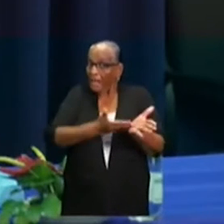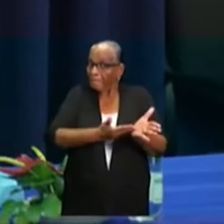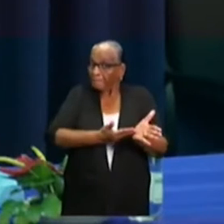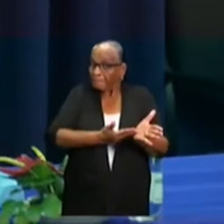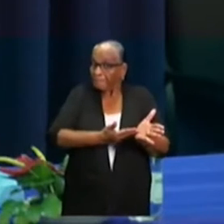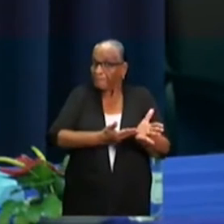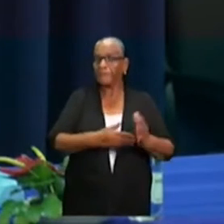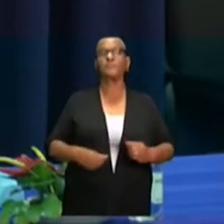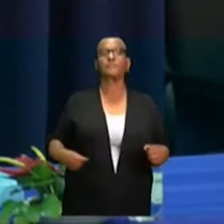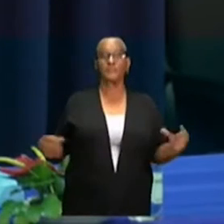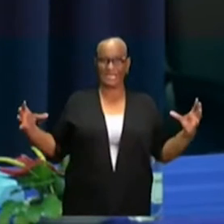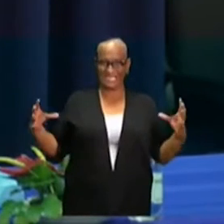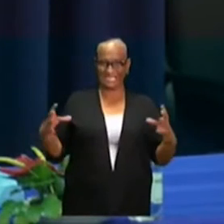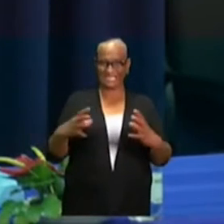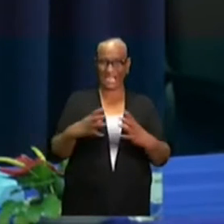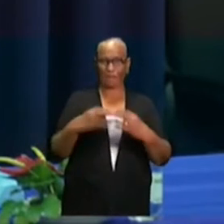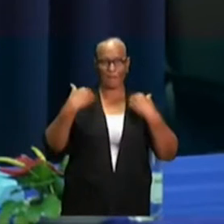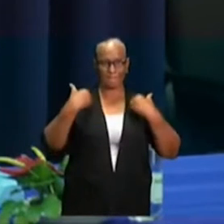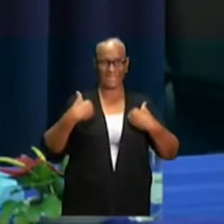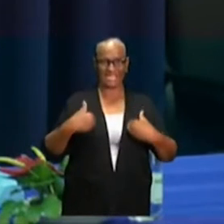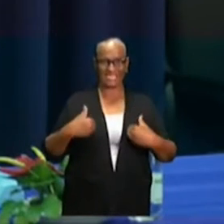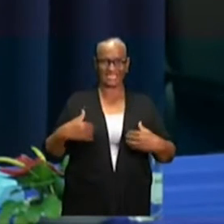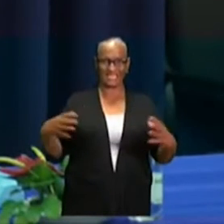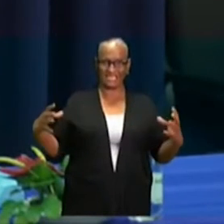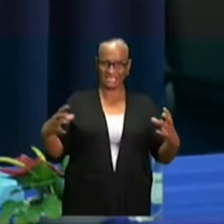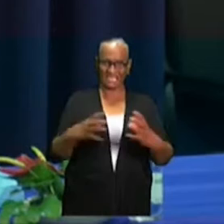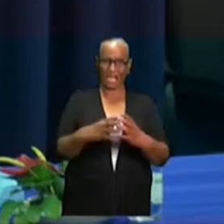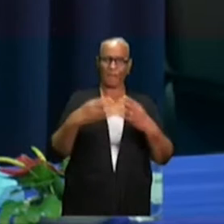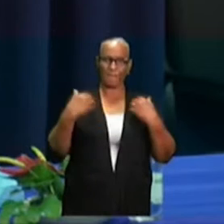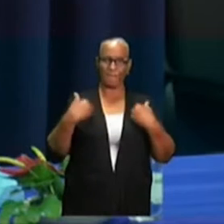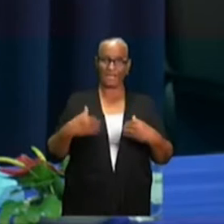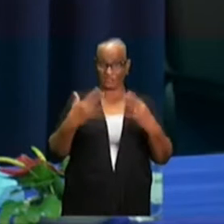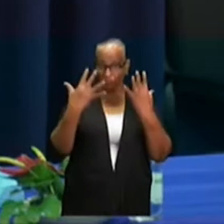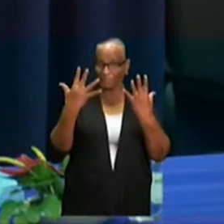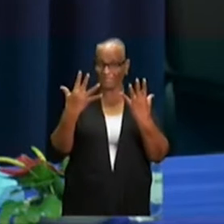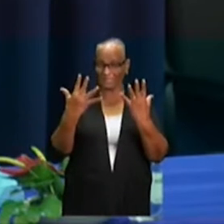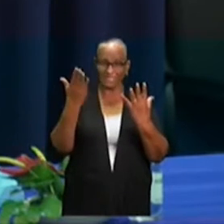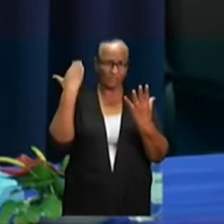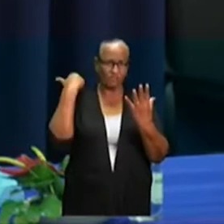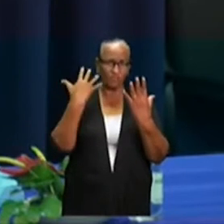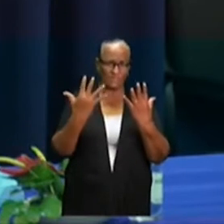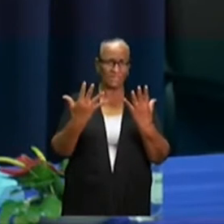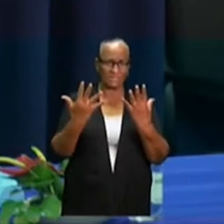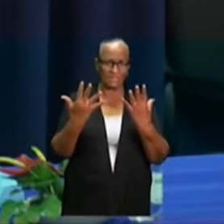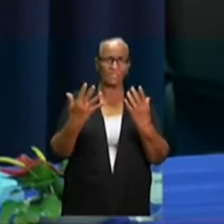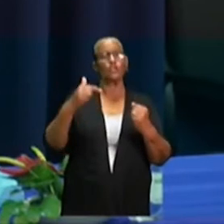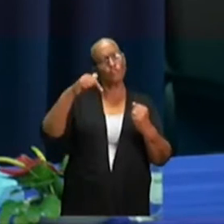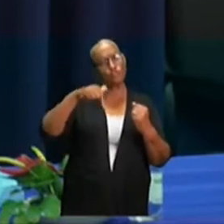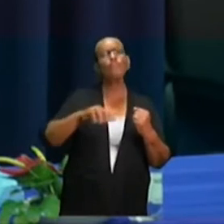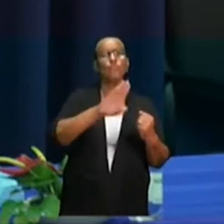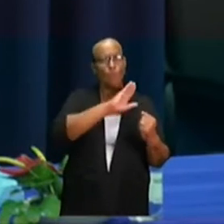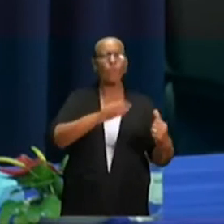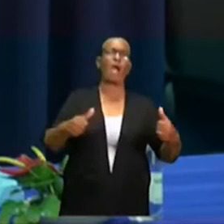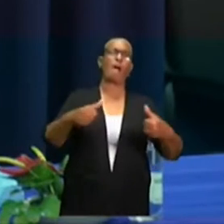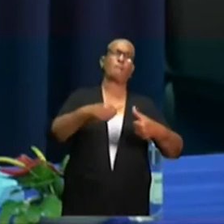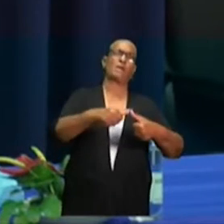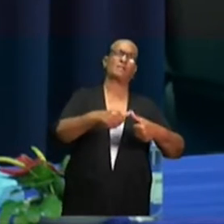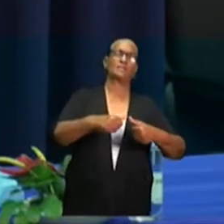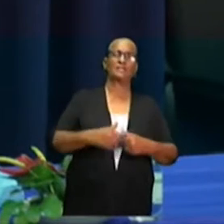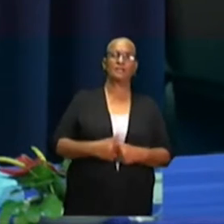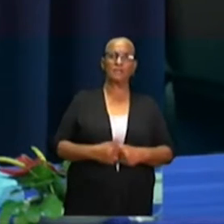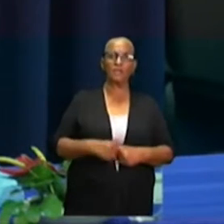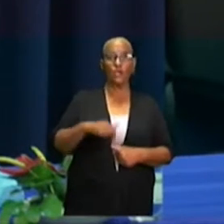de samenscholing die gesteld was op 10 tot heden ook aangepast.